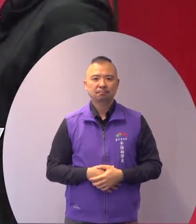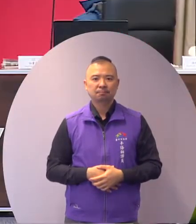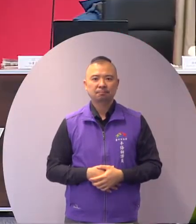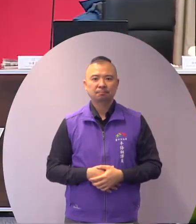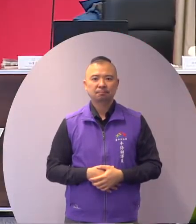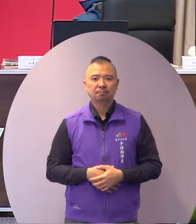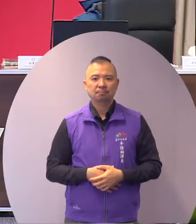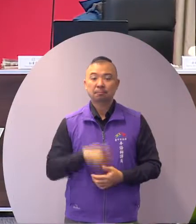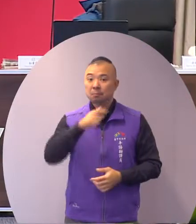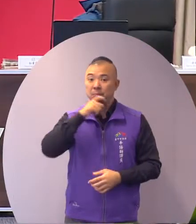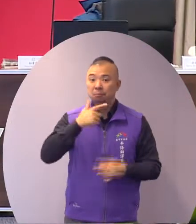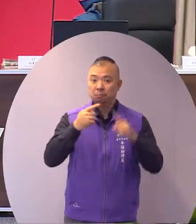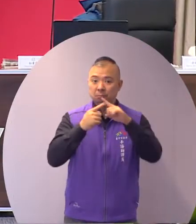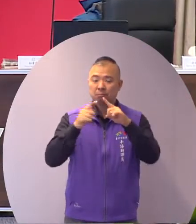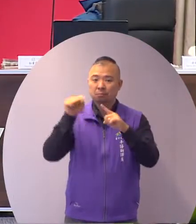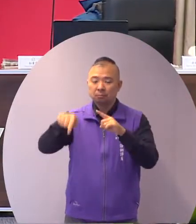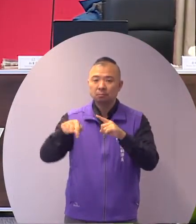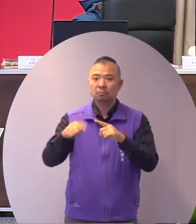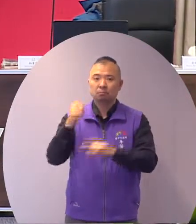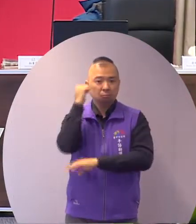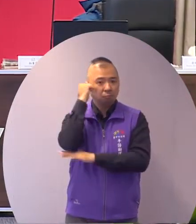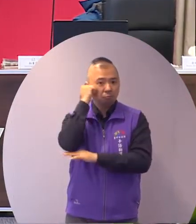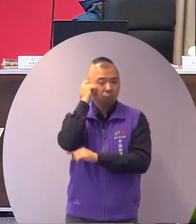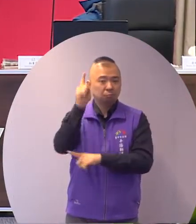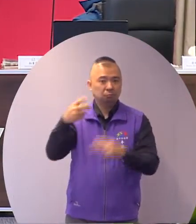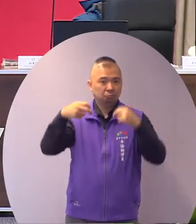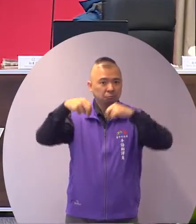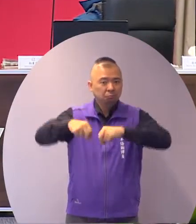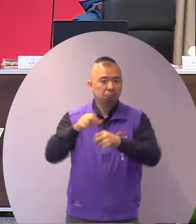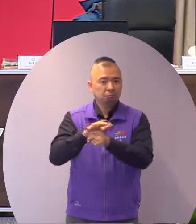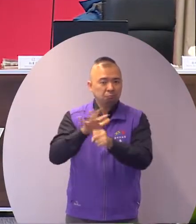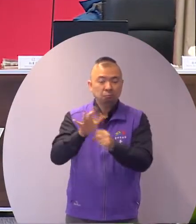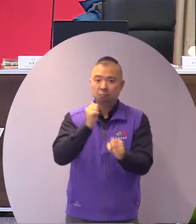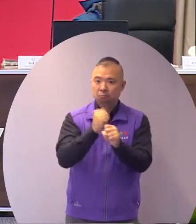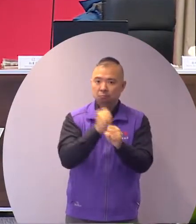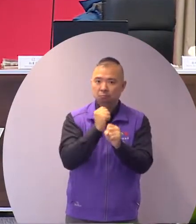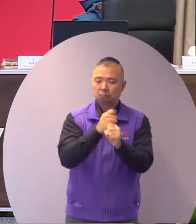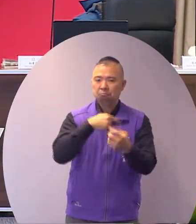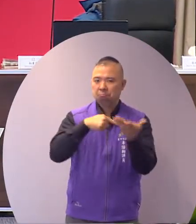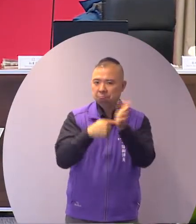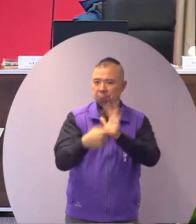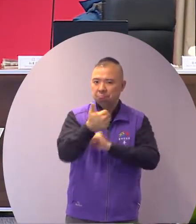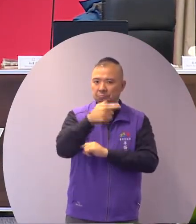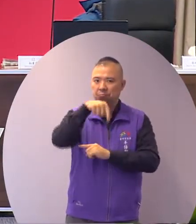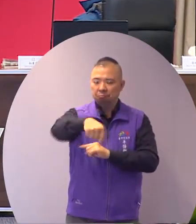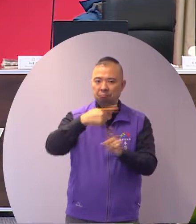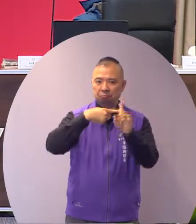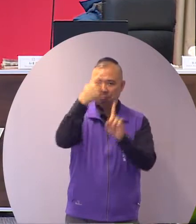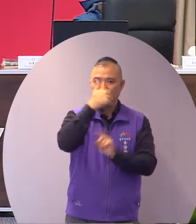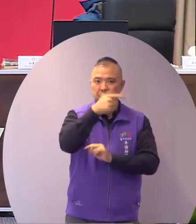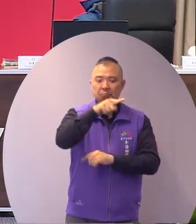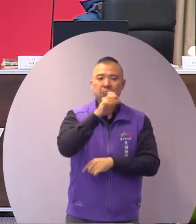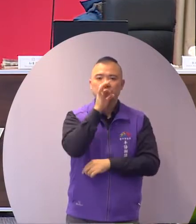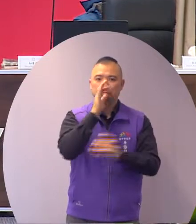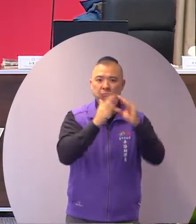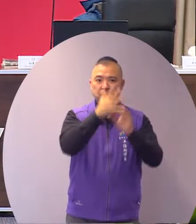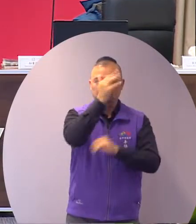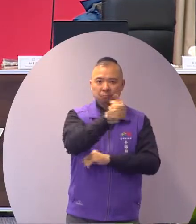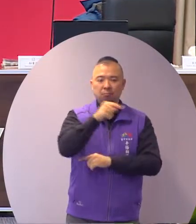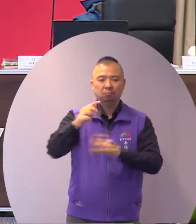室友出租耕地109年底租约期满，处理工作执行绩效获得优等奖，请吴局长将讲座献与市